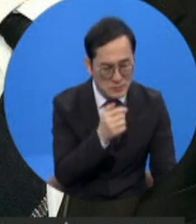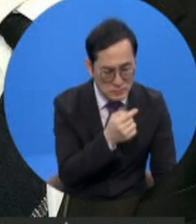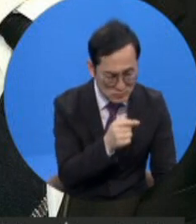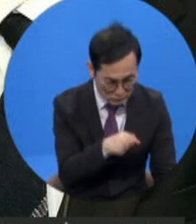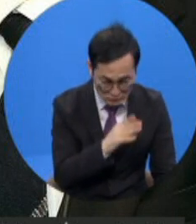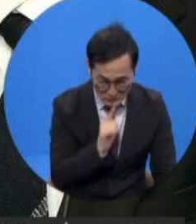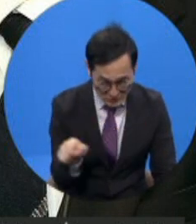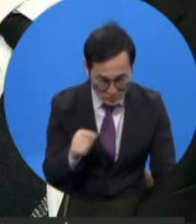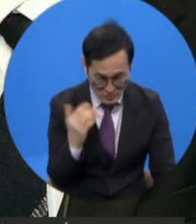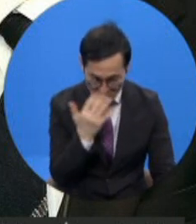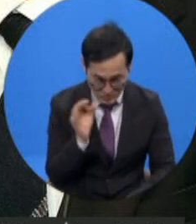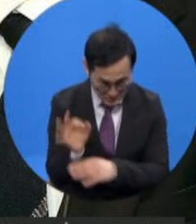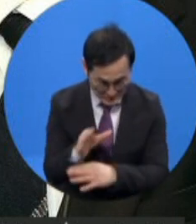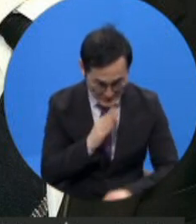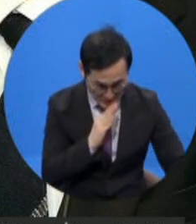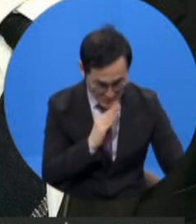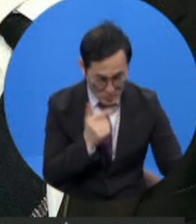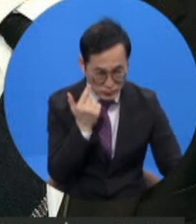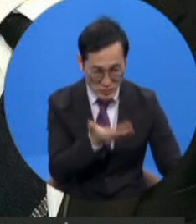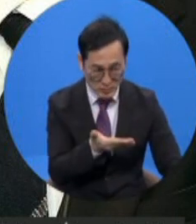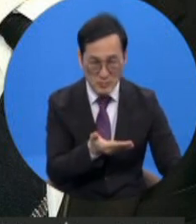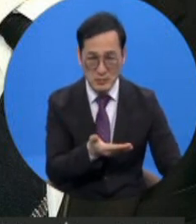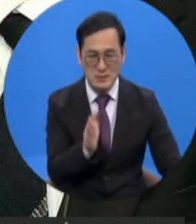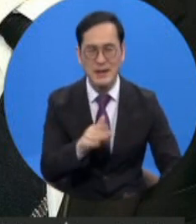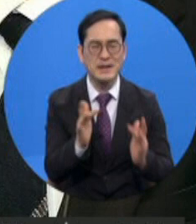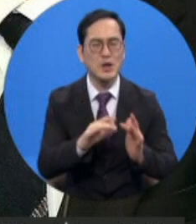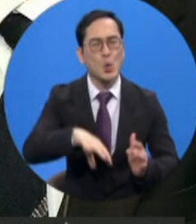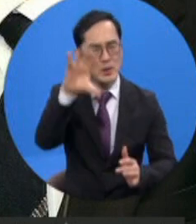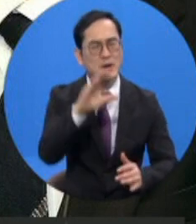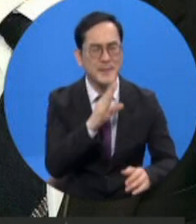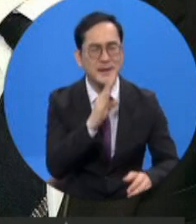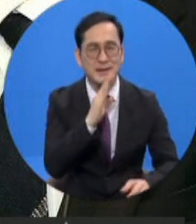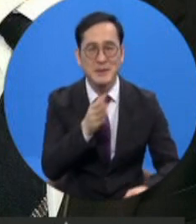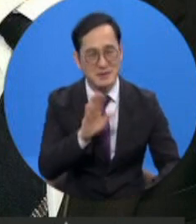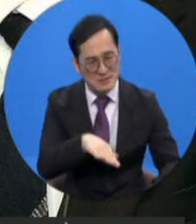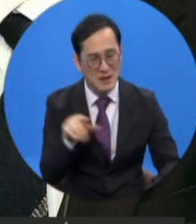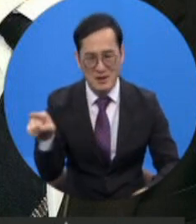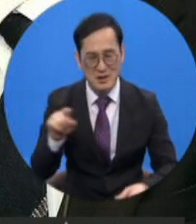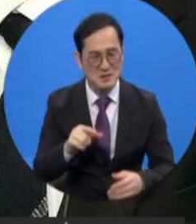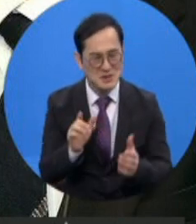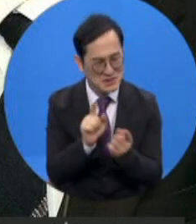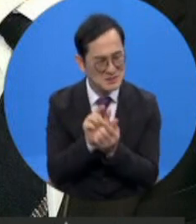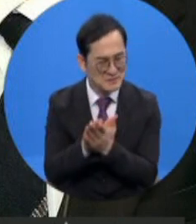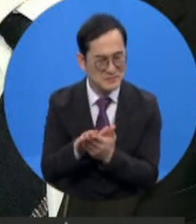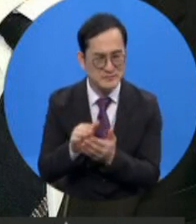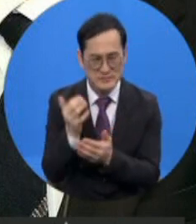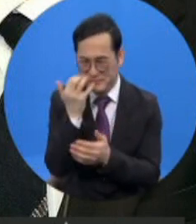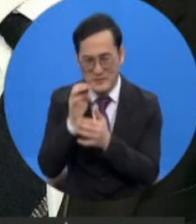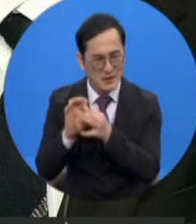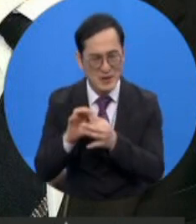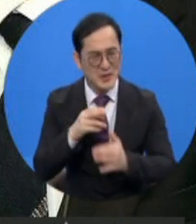하지만 성매매는 없었다라고 민주당은 해명을 했습니다.